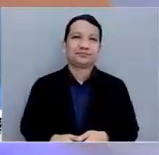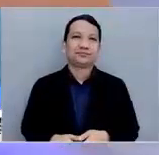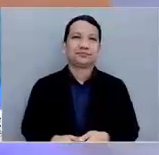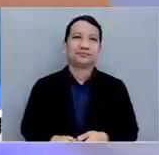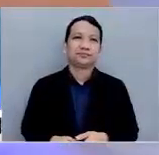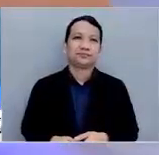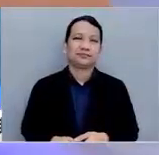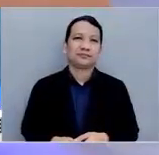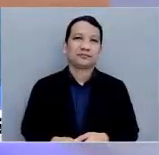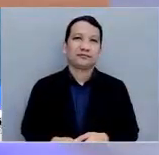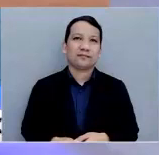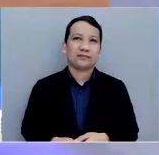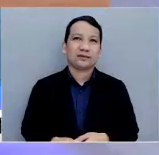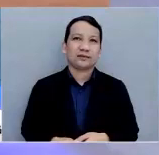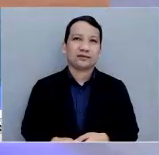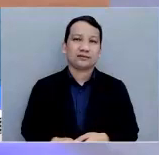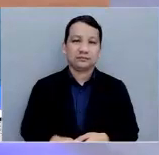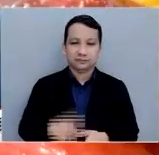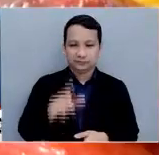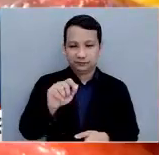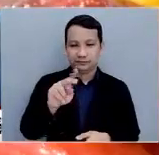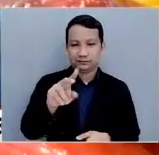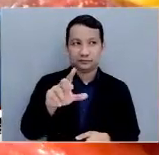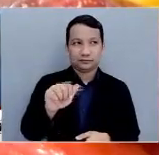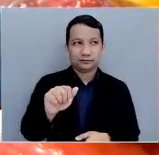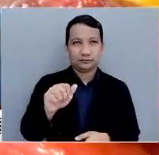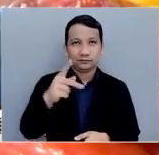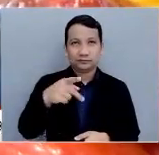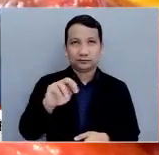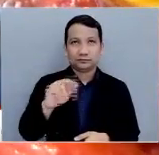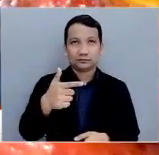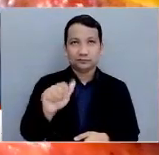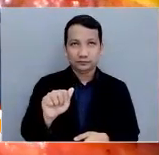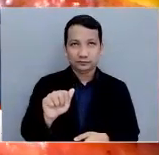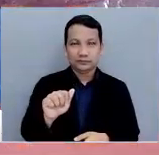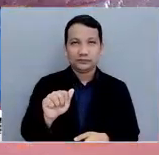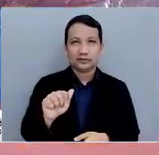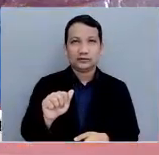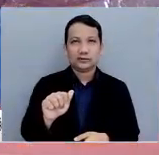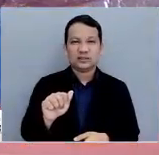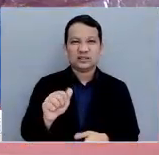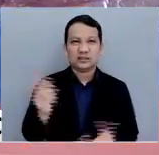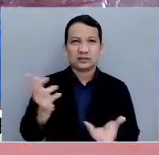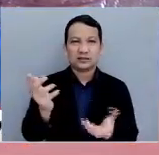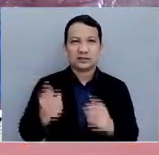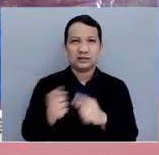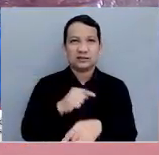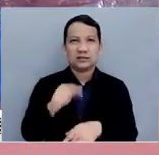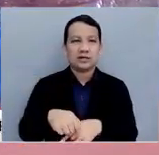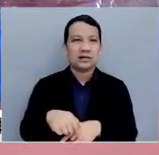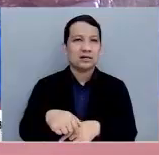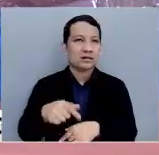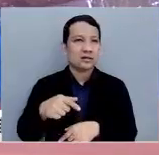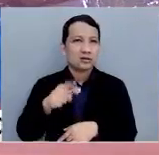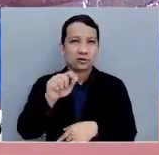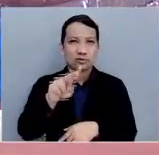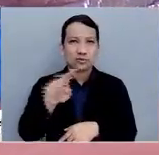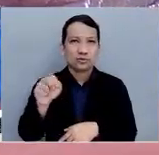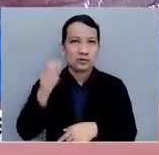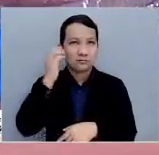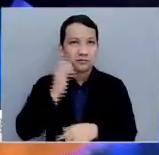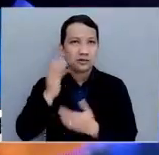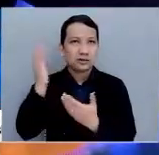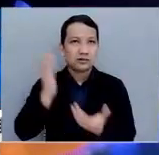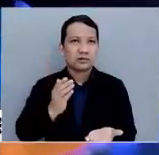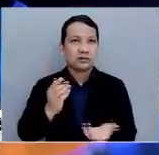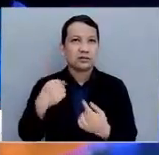rice. Oh, tapos yung tuna pa nga, no? Mm-hmm. Sarap yung tuna pa nga. So yung tuna pa nga, saan siya galing? Dinadala pa sa